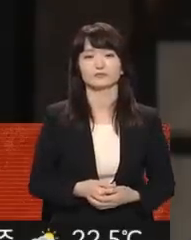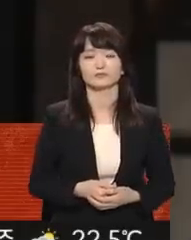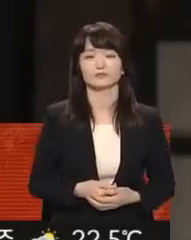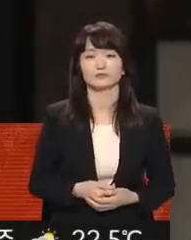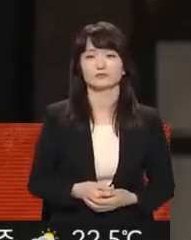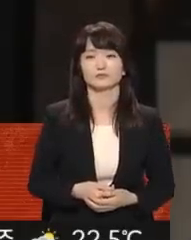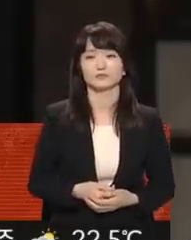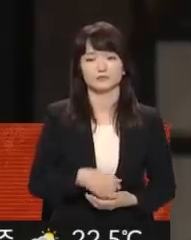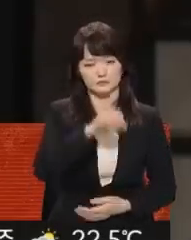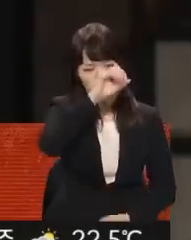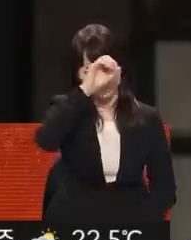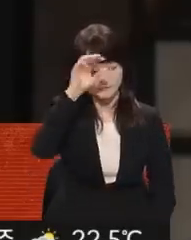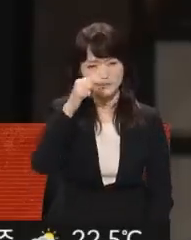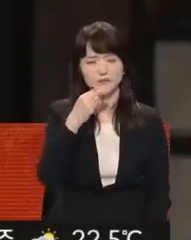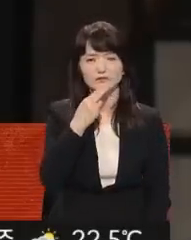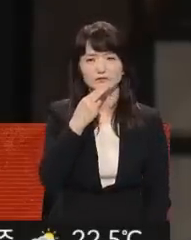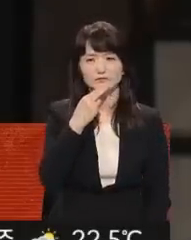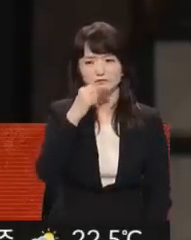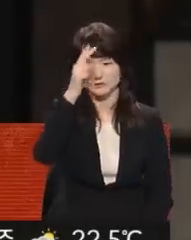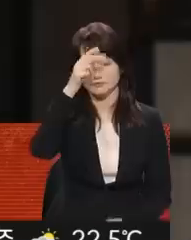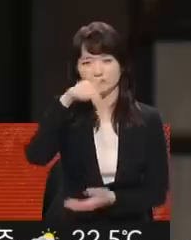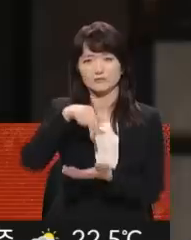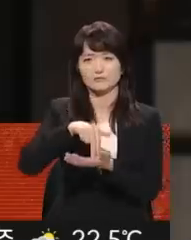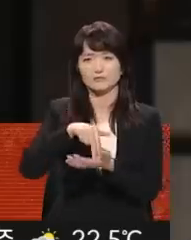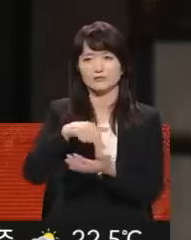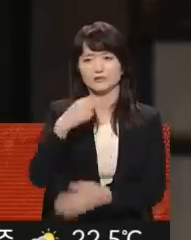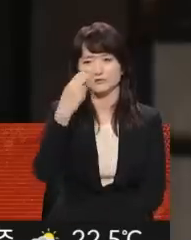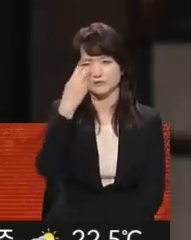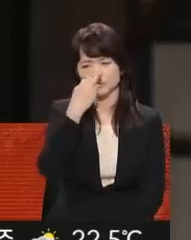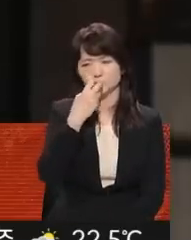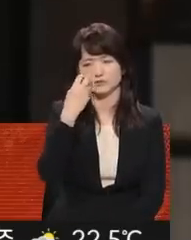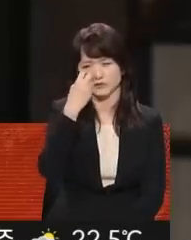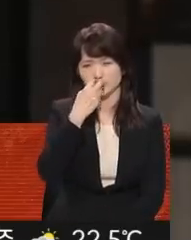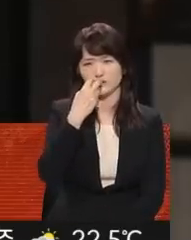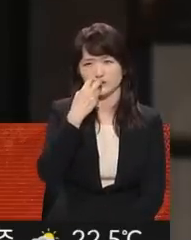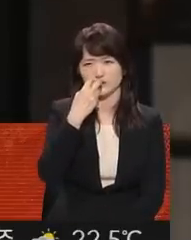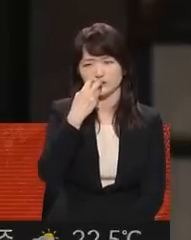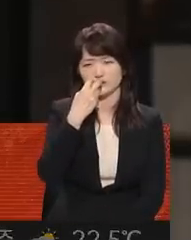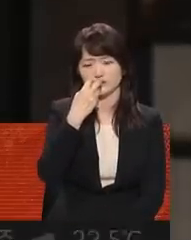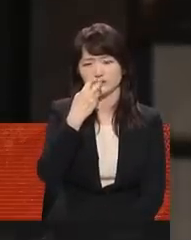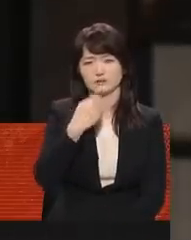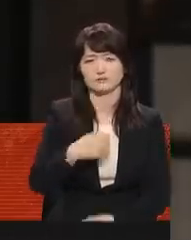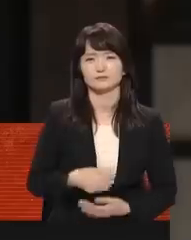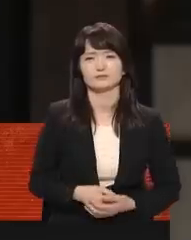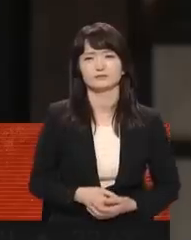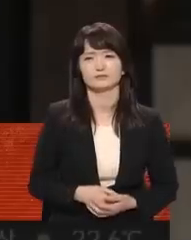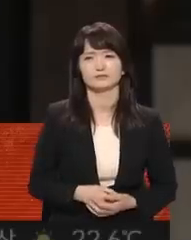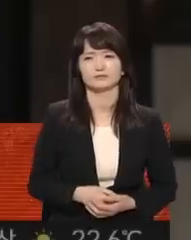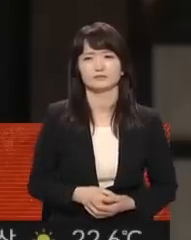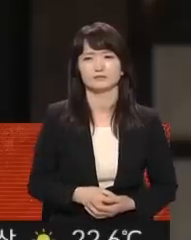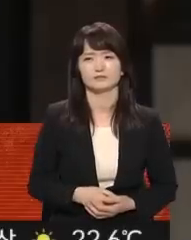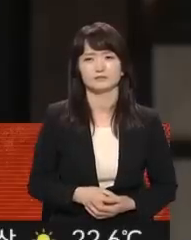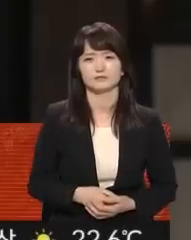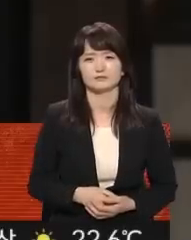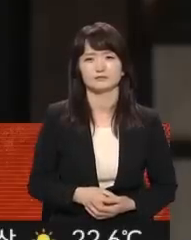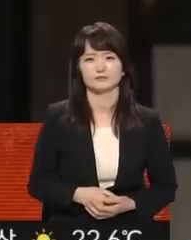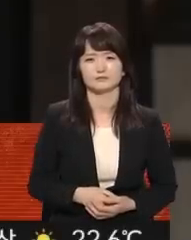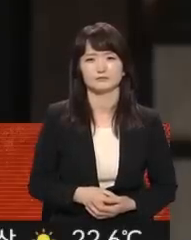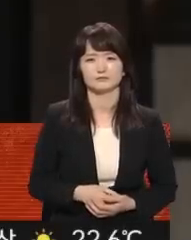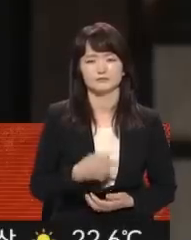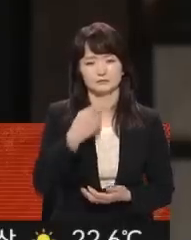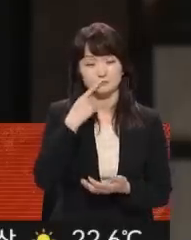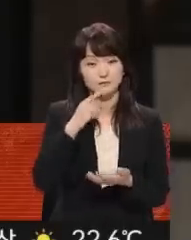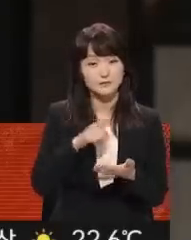이제 그 전과가 없고요 경찰 입장에서는 수사를 하는데 있어서 이거는 그냥 그 어떻게 보면은 굉장히 쉬웠다라고 하는 것이죠